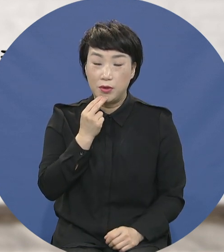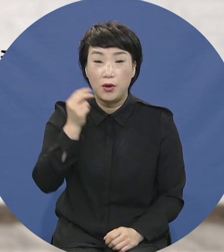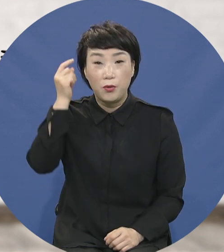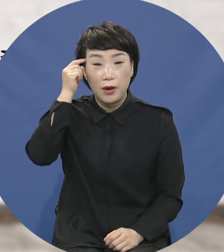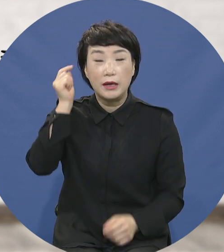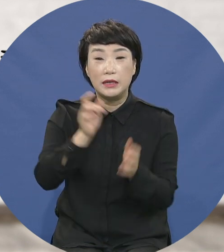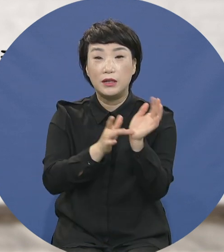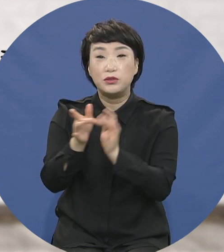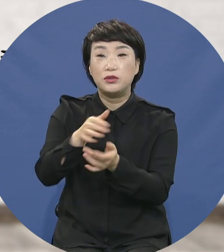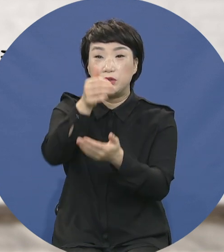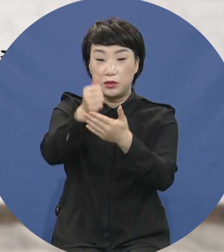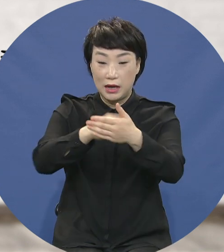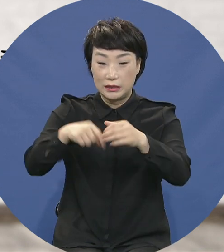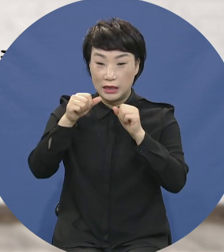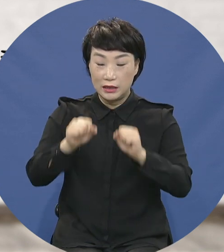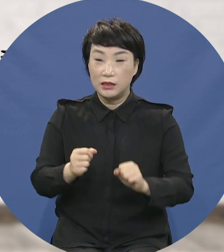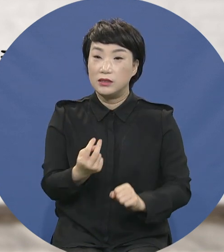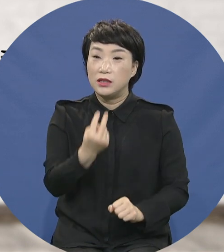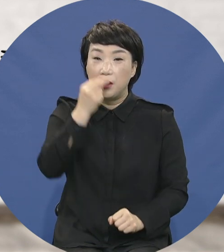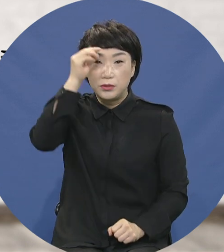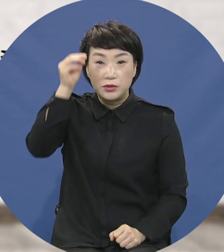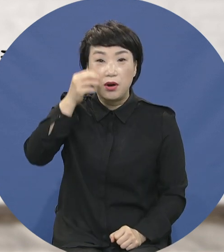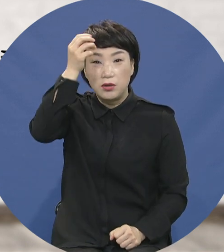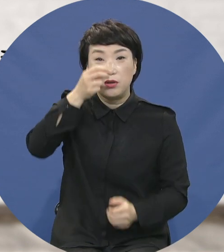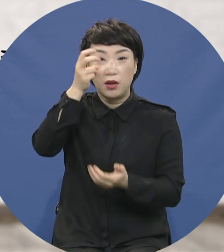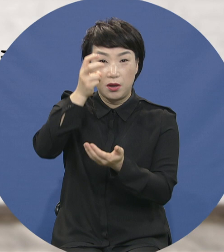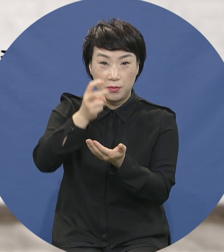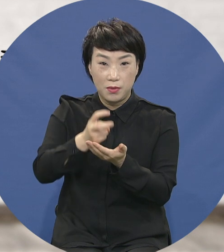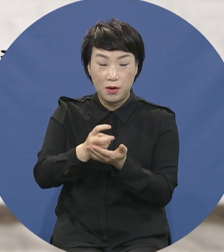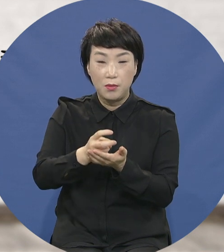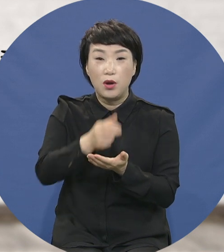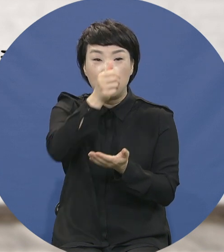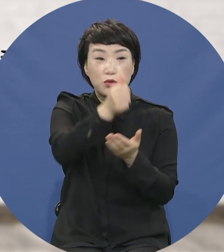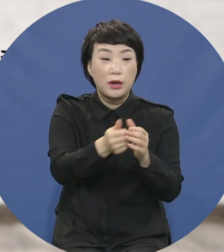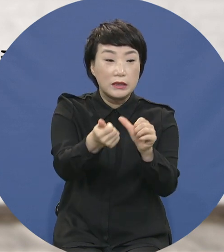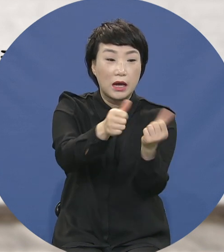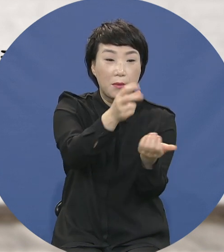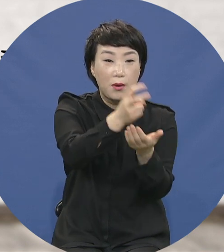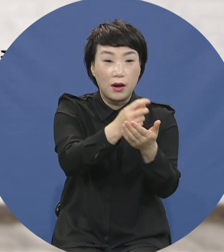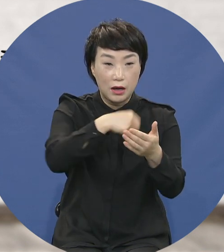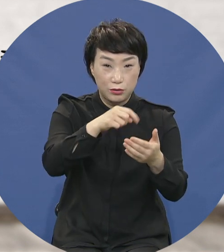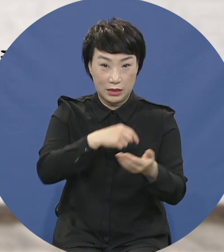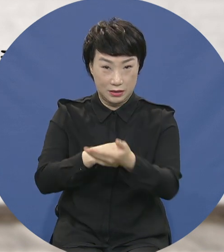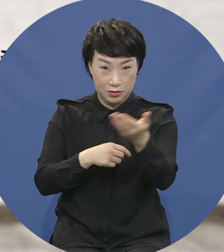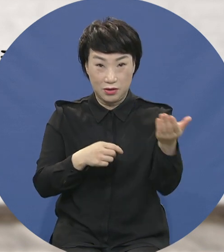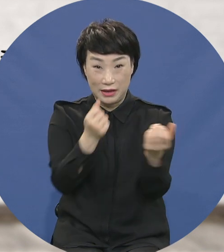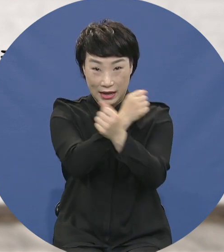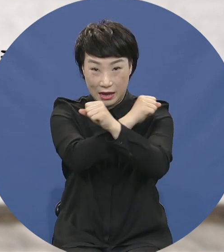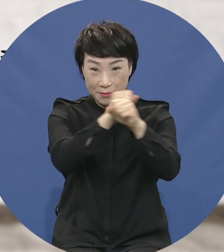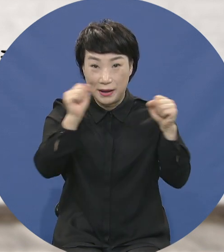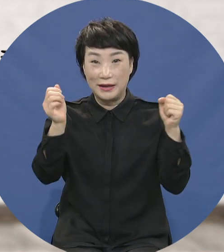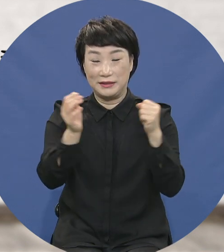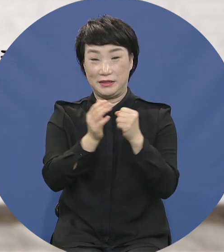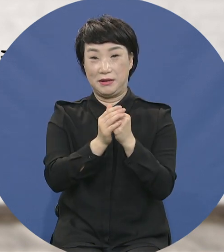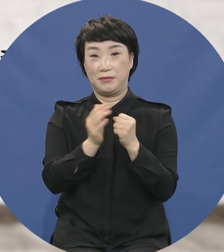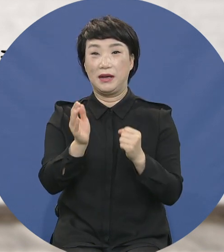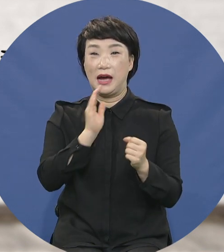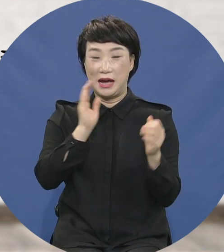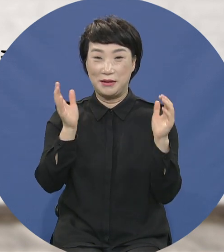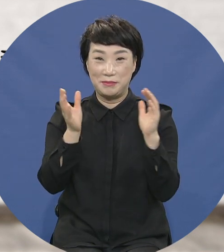이는 그리스도 예수 안에 있는 생명의 성령의 법이 죄와 사망의 법에서 너를